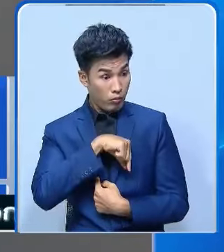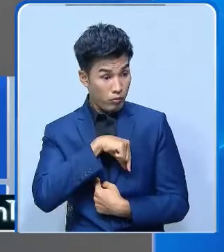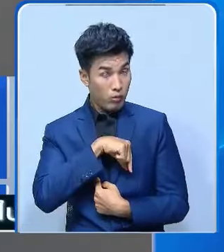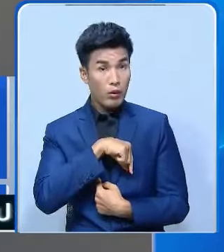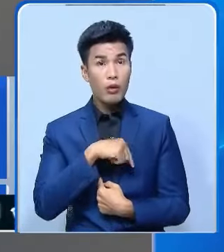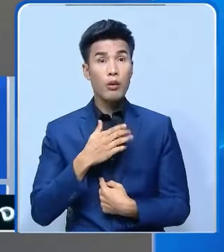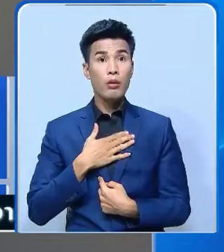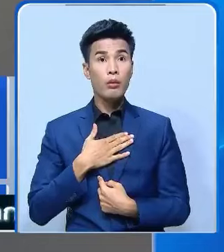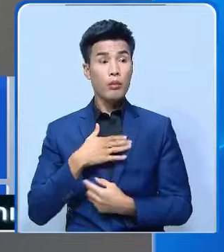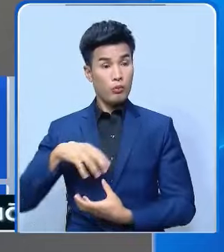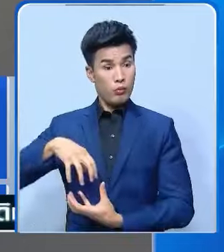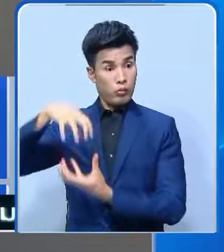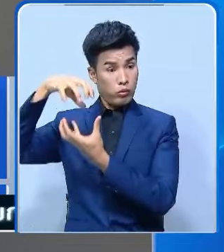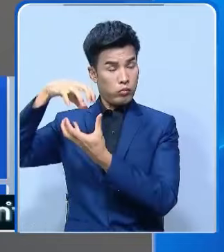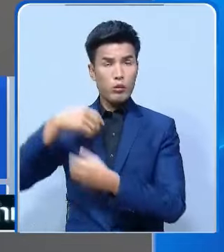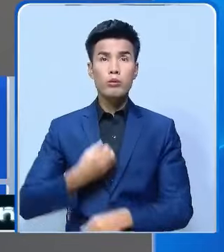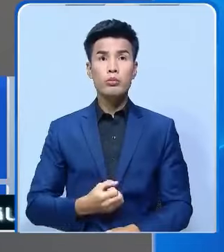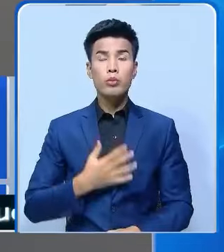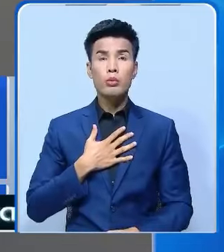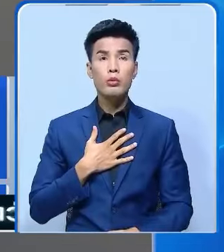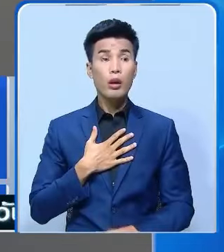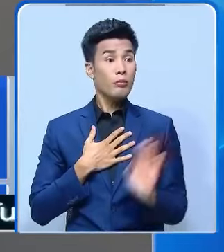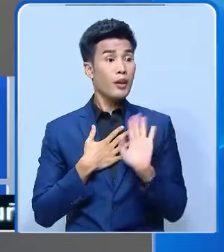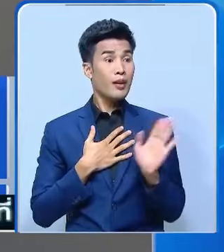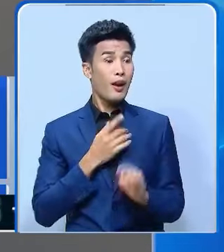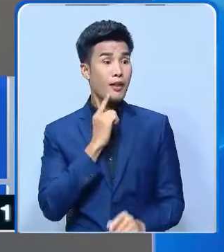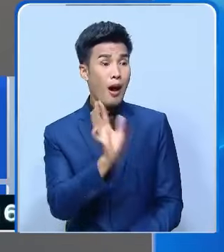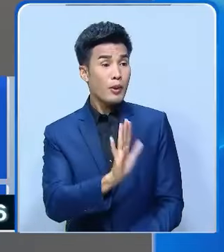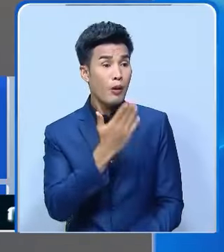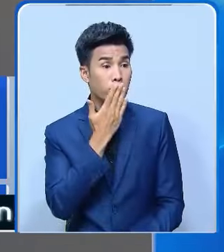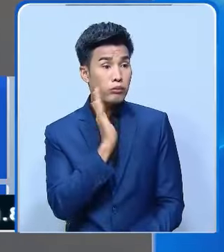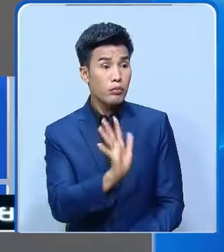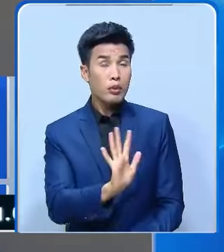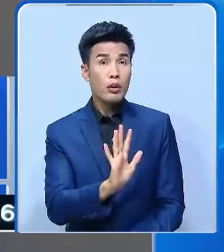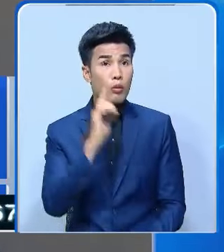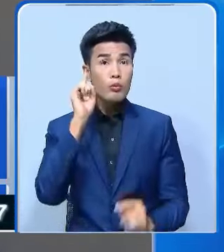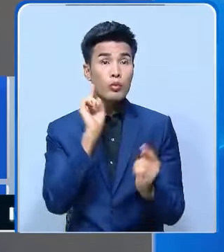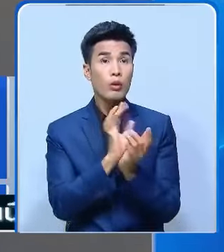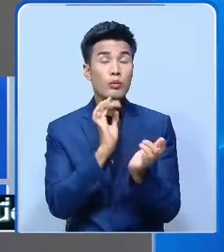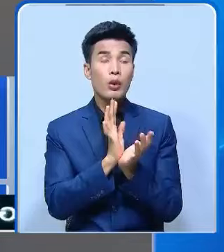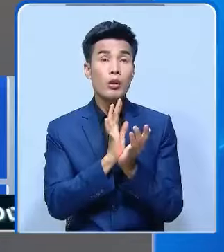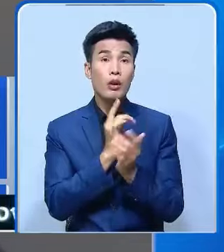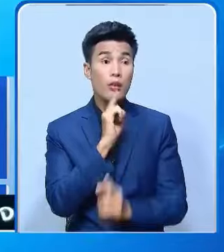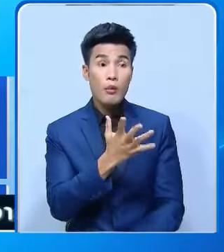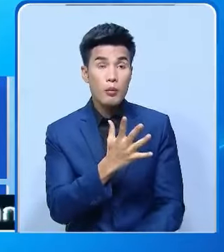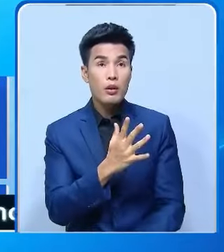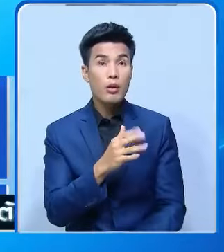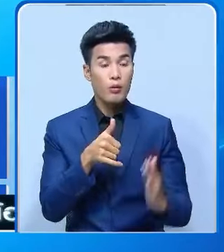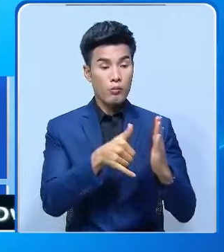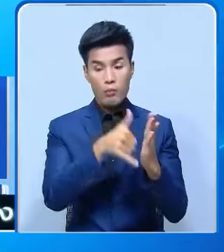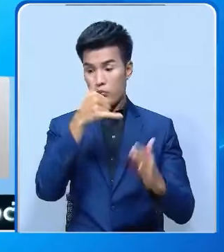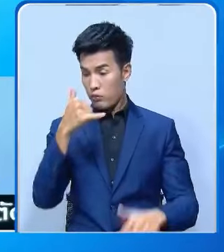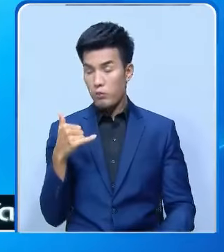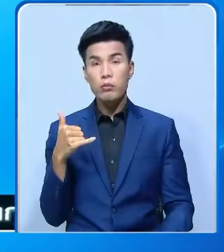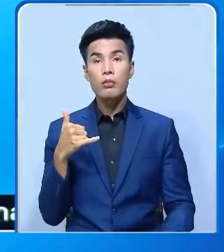ขณะที่ป้าอยู่ในลิฟต์ป้าตกใจป้ารีบปฏิเสธเลยบอกว่าไม่จริงอ่ะป้าไม่รู้จักฝ่ายวัยรุ่นก็ผลักป้าไป 1